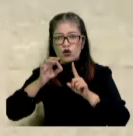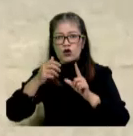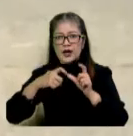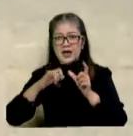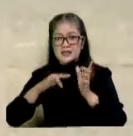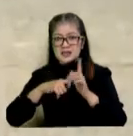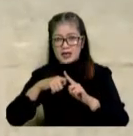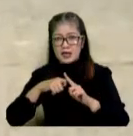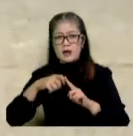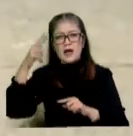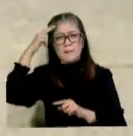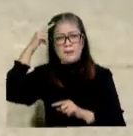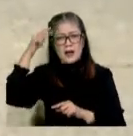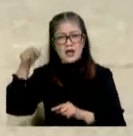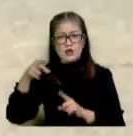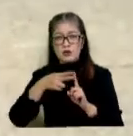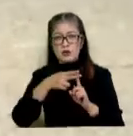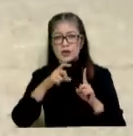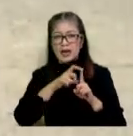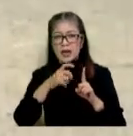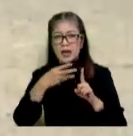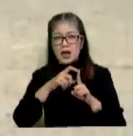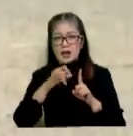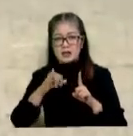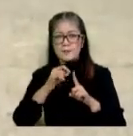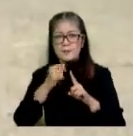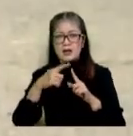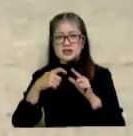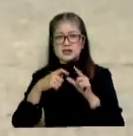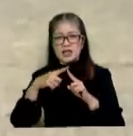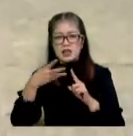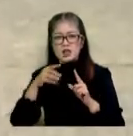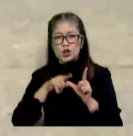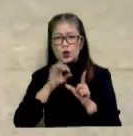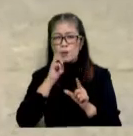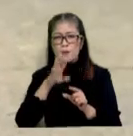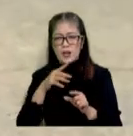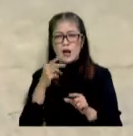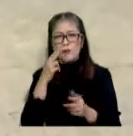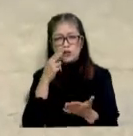Mabes Polri Irjen Dedi Prasetyo mengatakan pembuktian ini akan diuji nantinya di pengadilan.